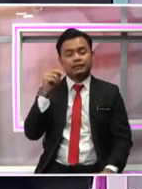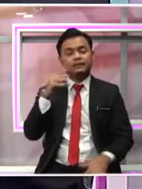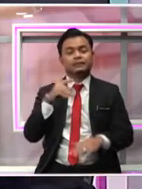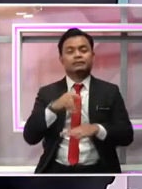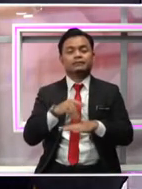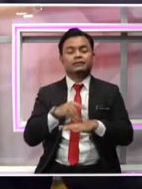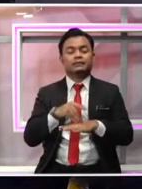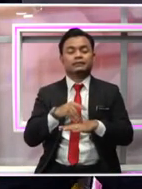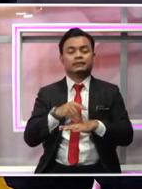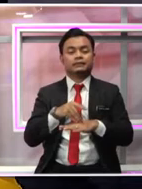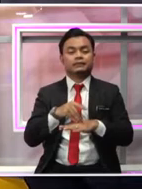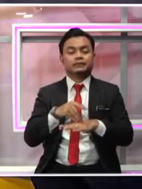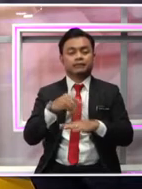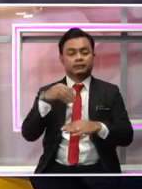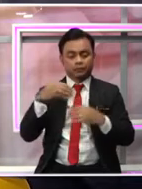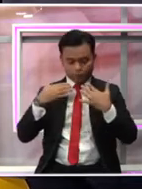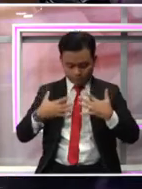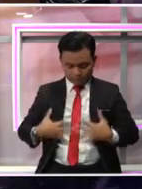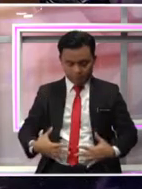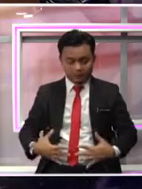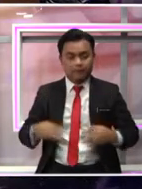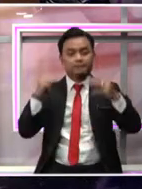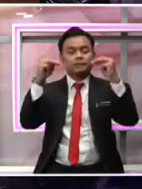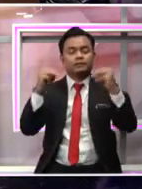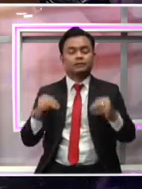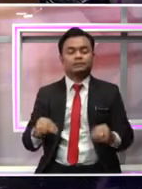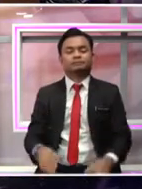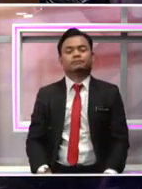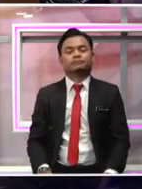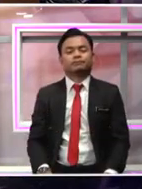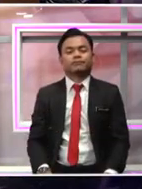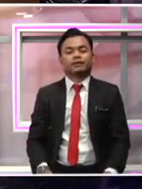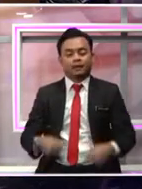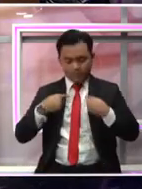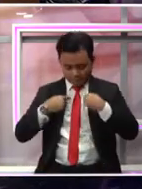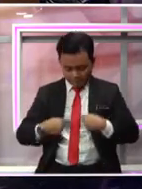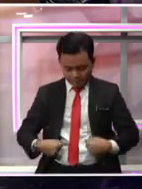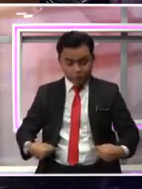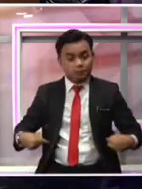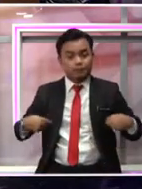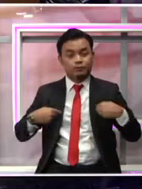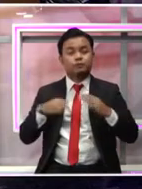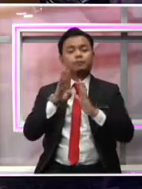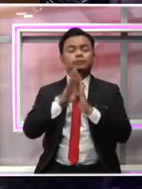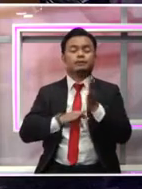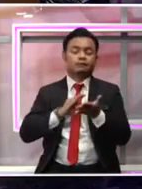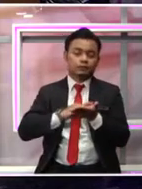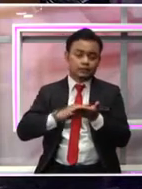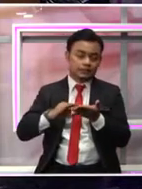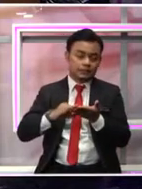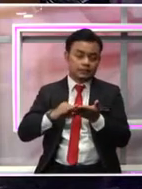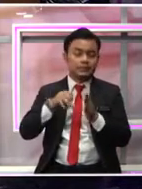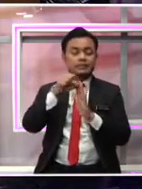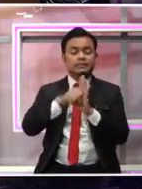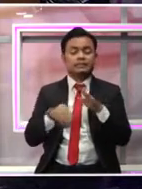gokil silakan bisa Oke paru-paru berfungsi sebagai organ pernafasan Hai di dalam